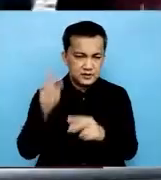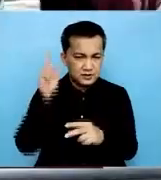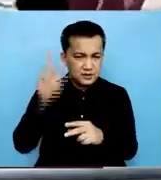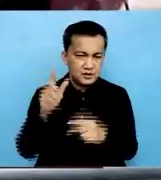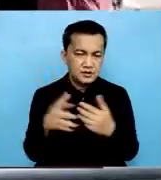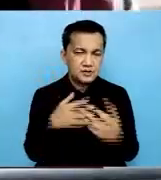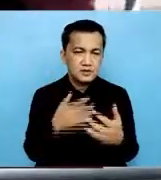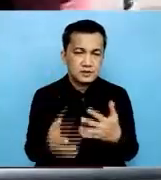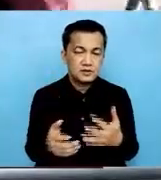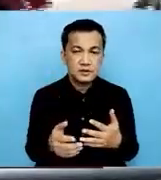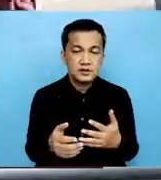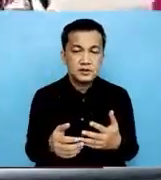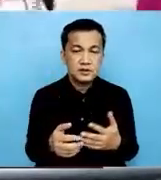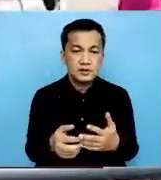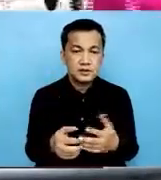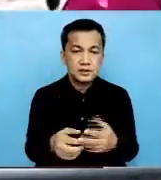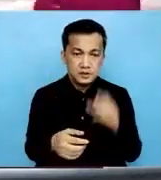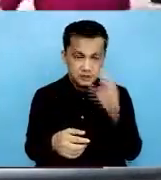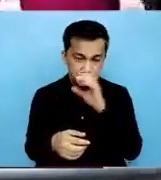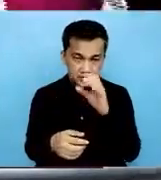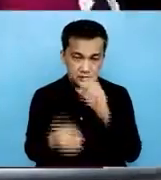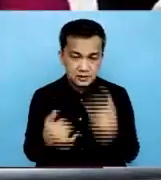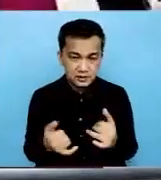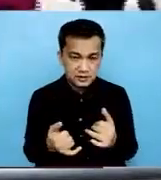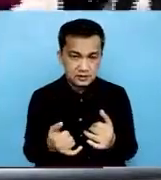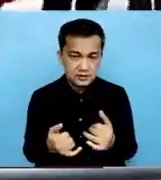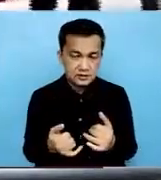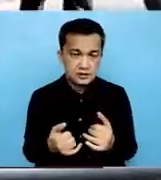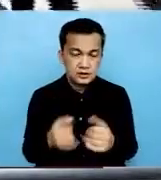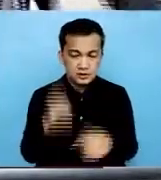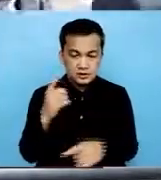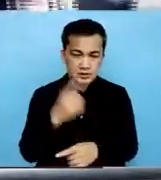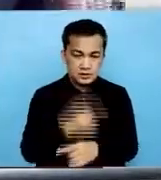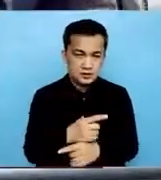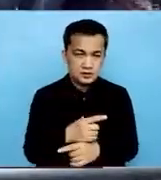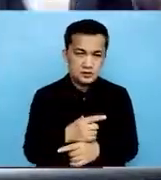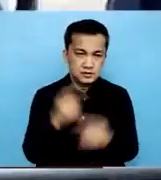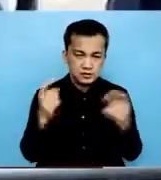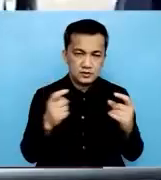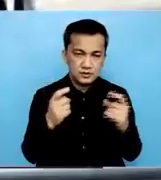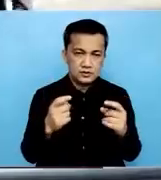na makakahanap ka ngayong bispiras ng isang occasion ng